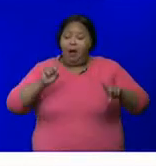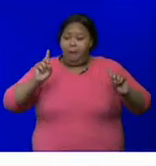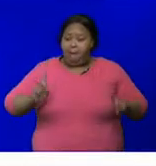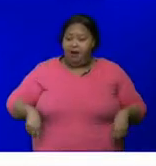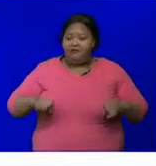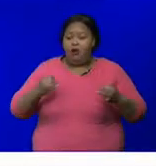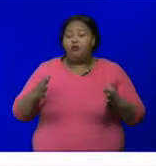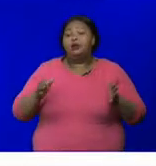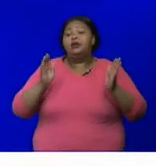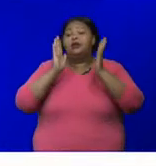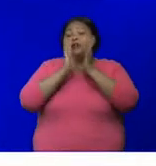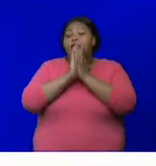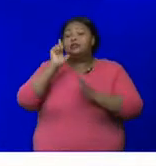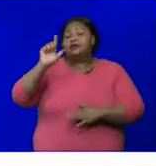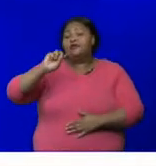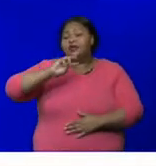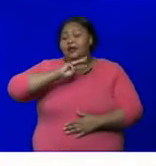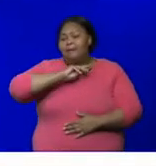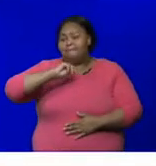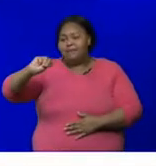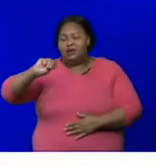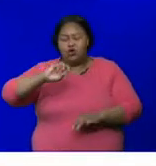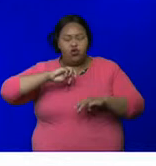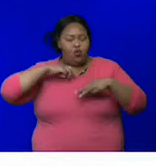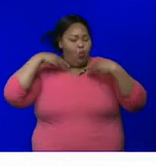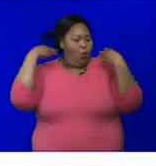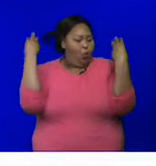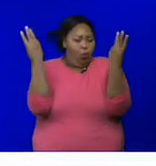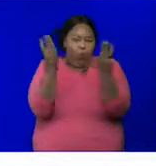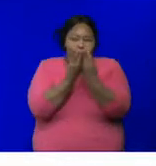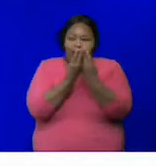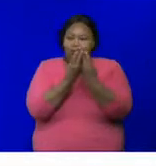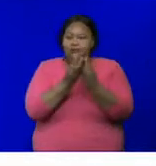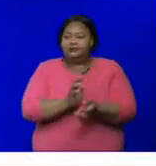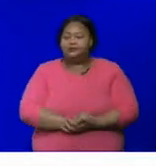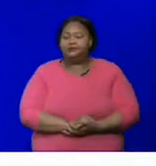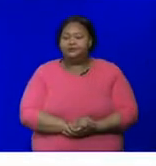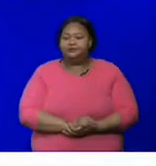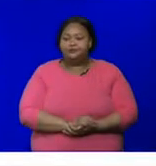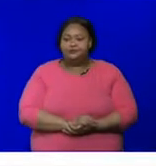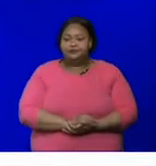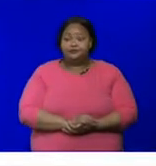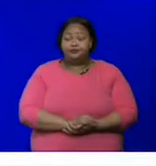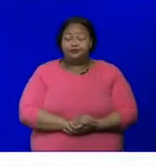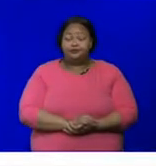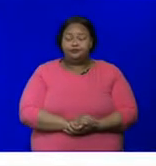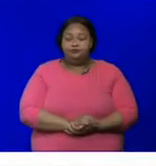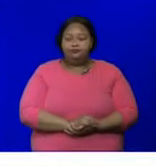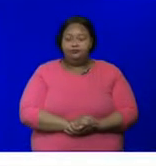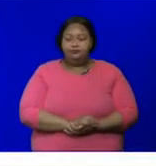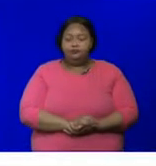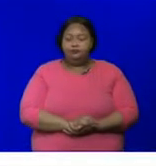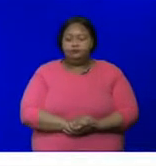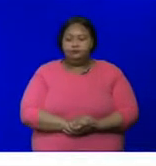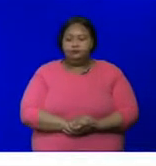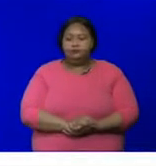wonke jikelele. Etindzabeni kubika Fortune Dlangamandla nakhiyana emsibi sezulwini.